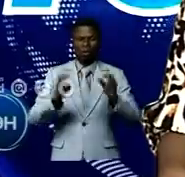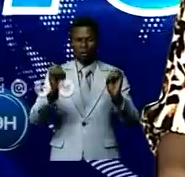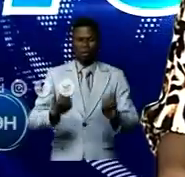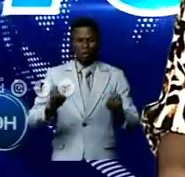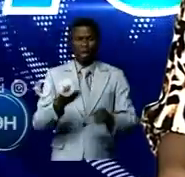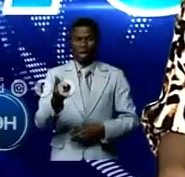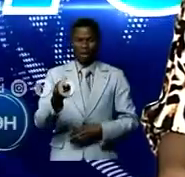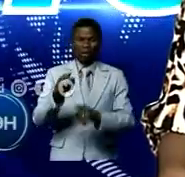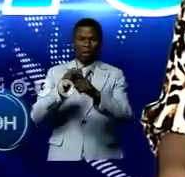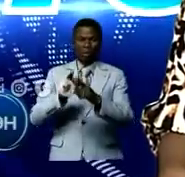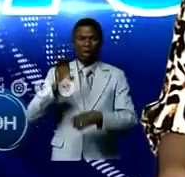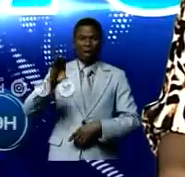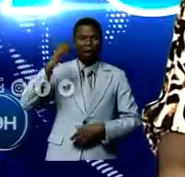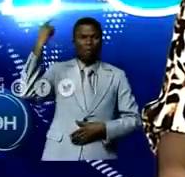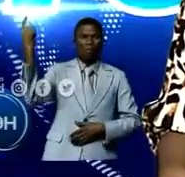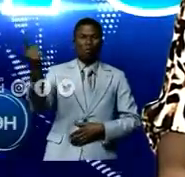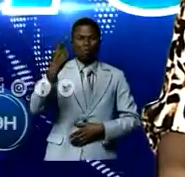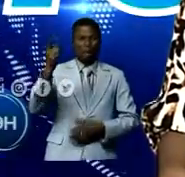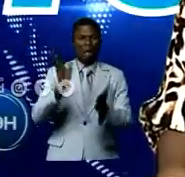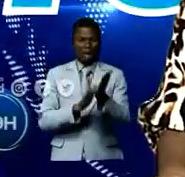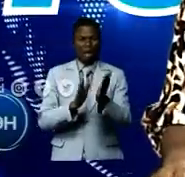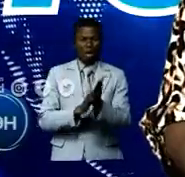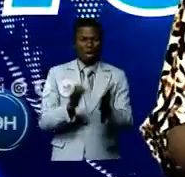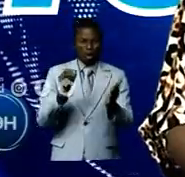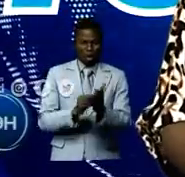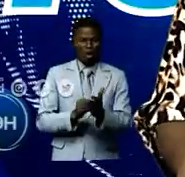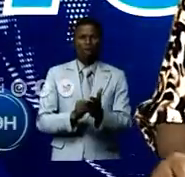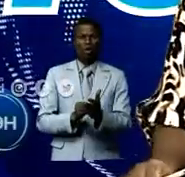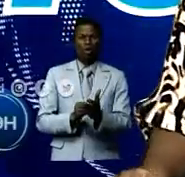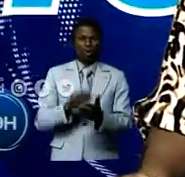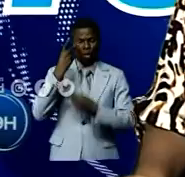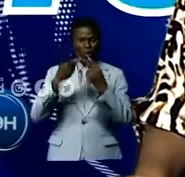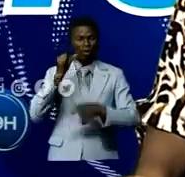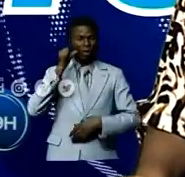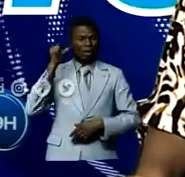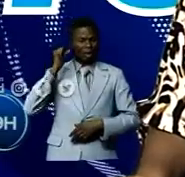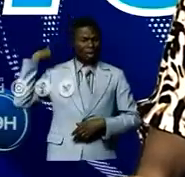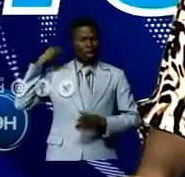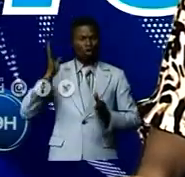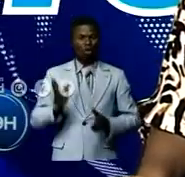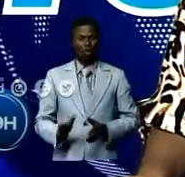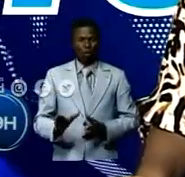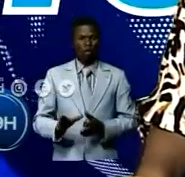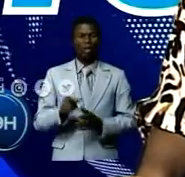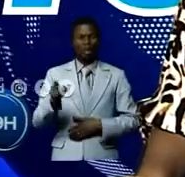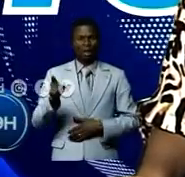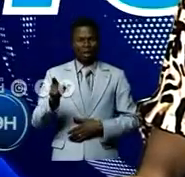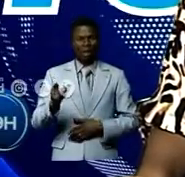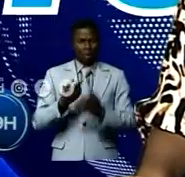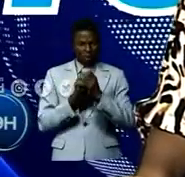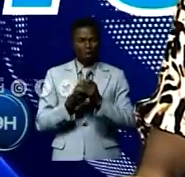un financement de la Banque mondiale, ces écoles, visitées hier par le gouverneur John Kabea,